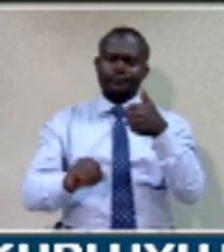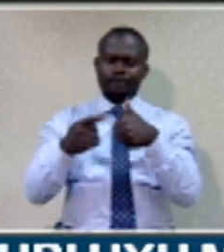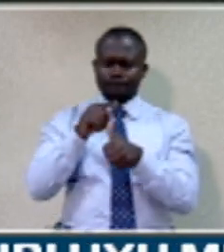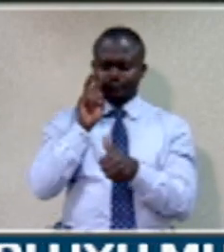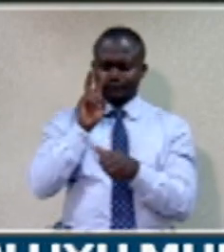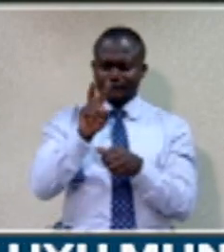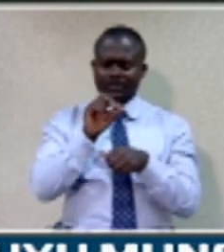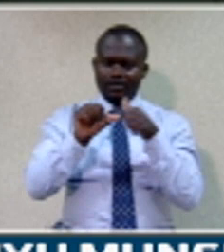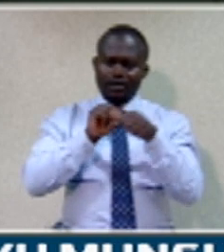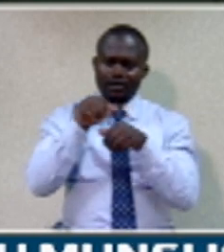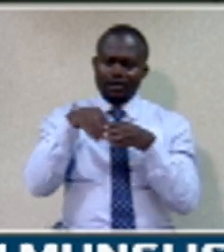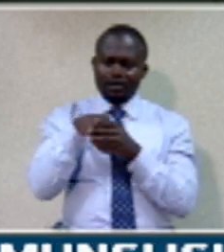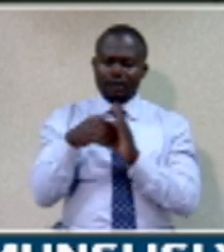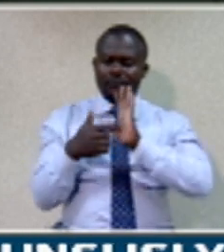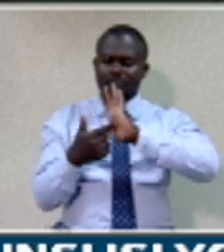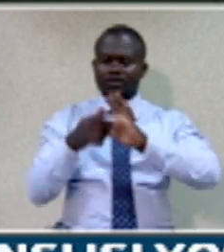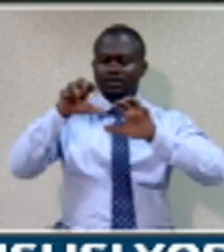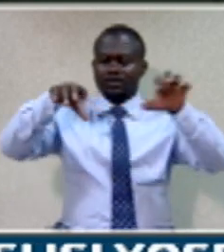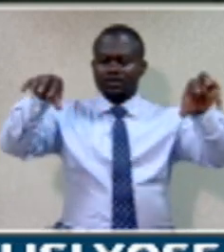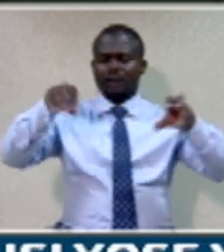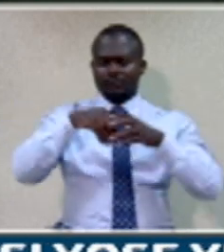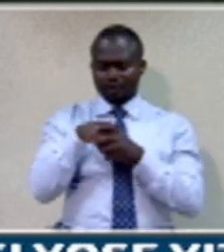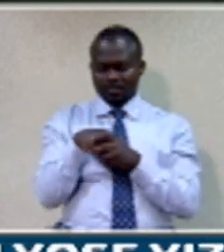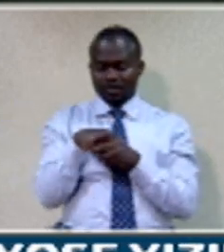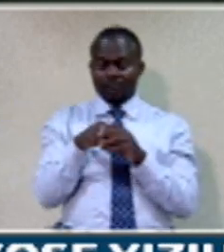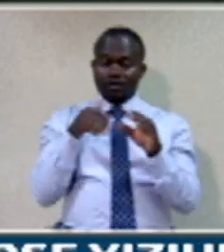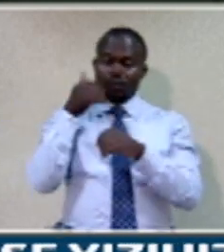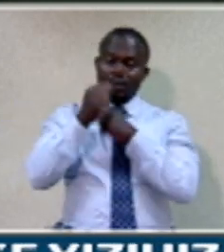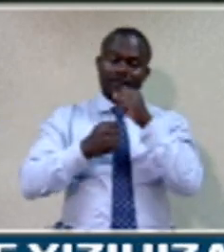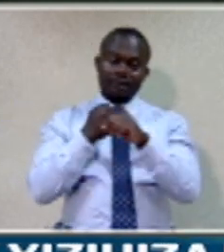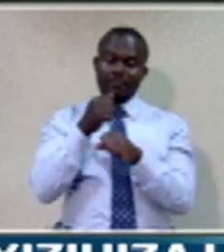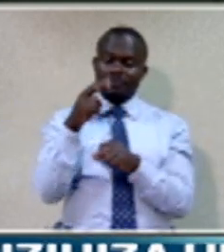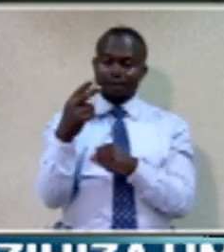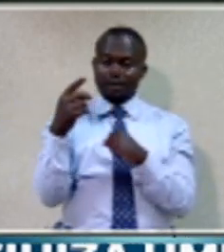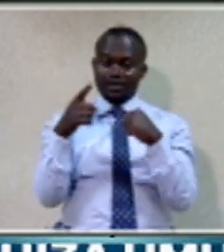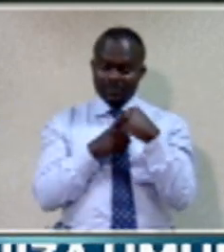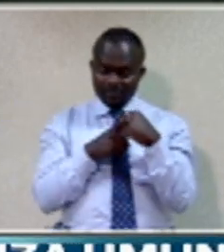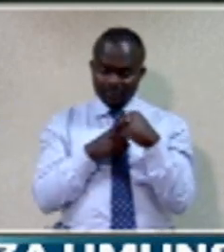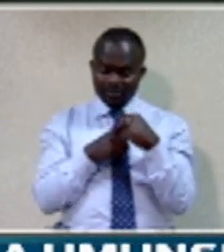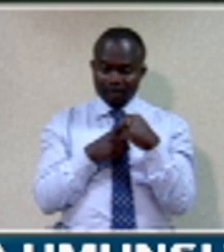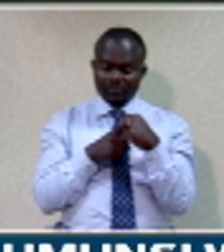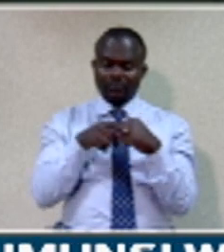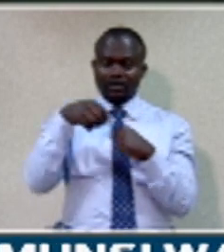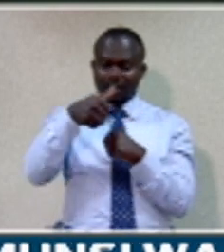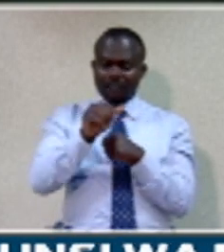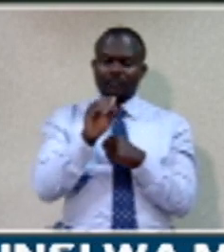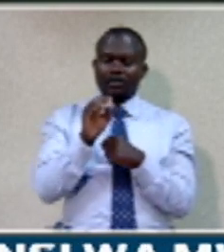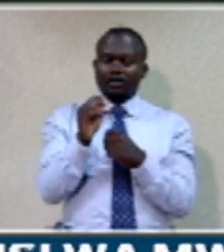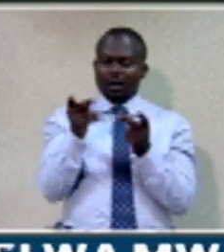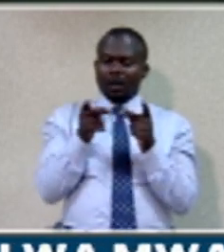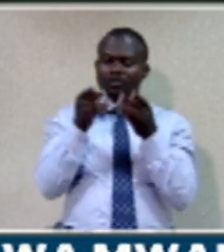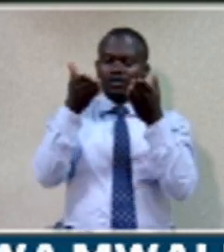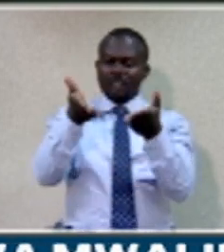kukirebana n'imva zikigaragara hirya no hino. Nyuma y'imyaka 26, izo mva aho ziri